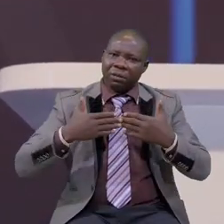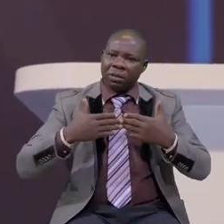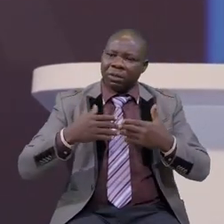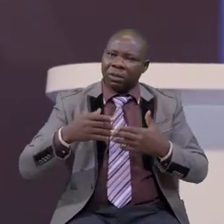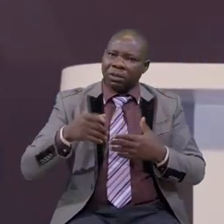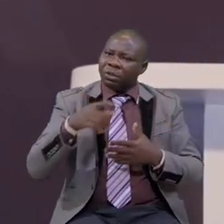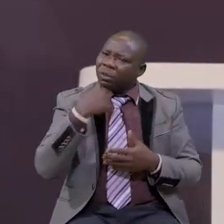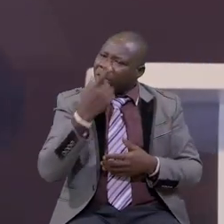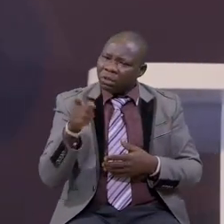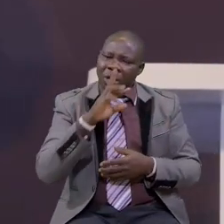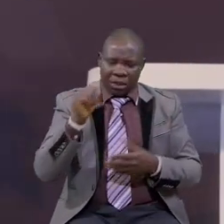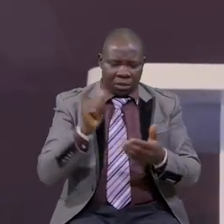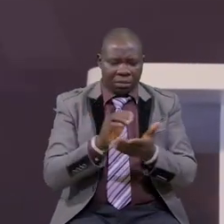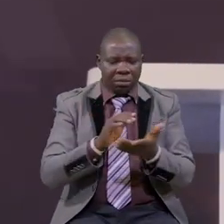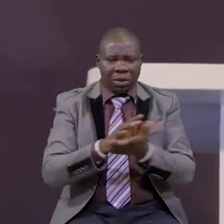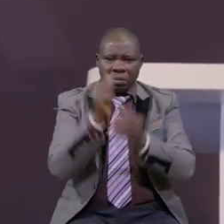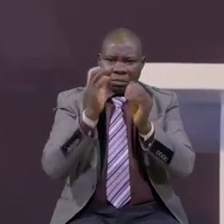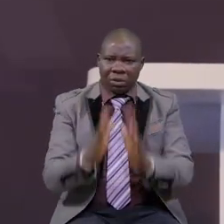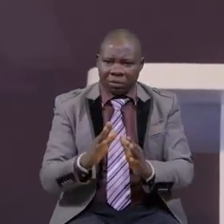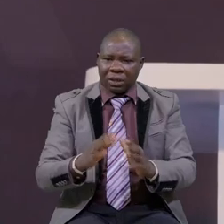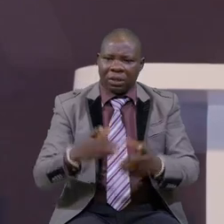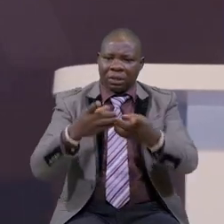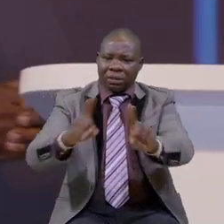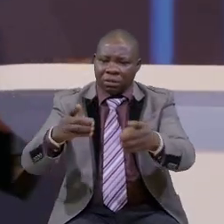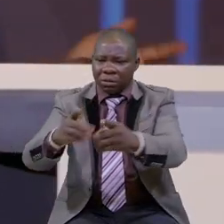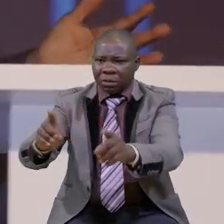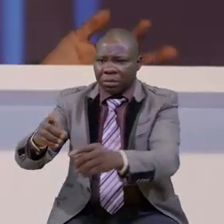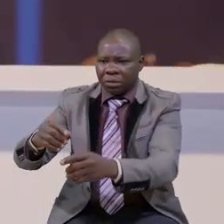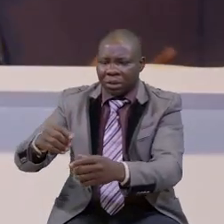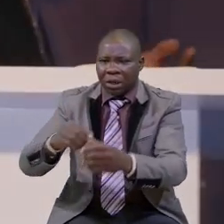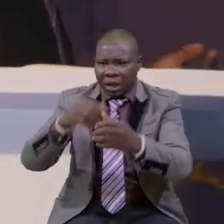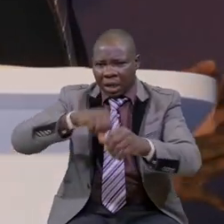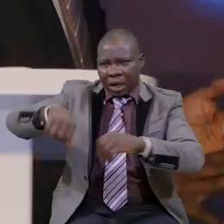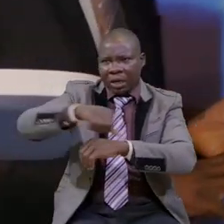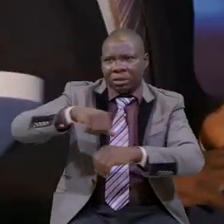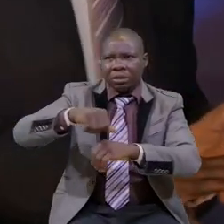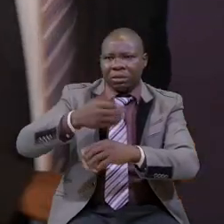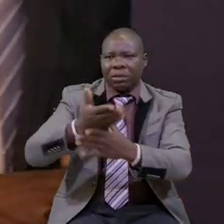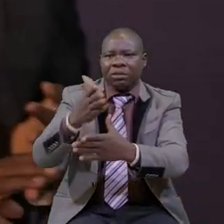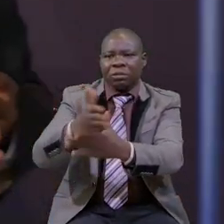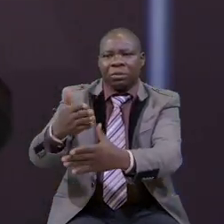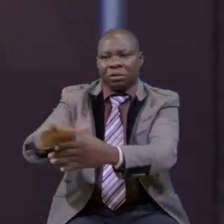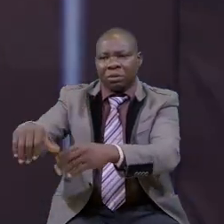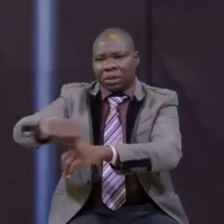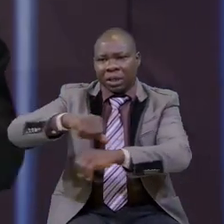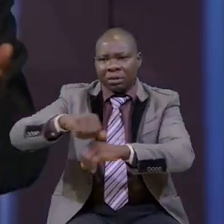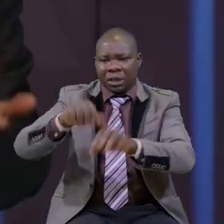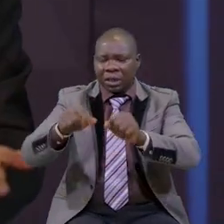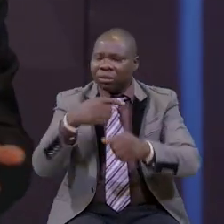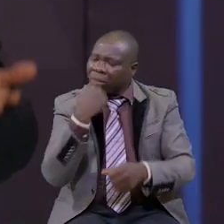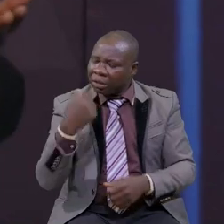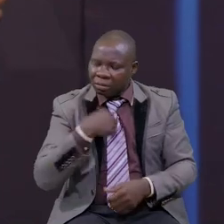dis que tu es un croyant et que tu distribues cette onction-là. Est-ce que tu me donnes la date, le moment